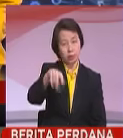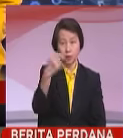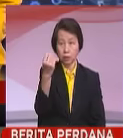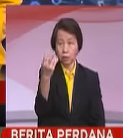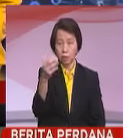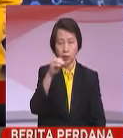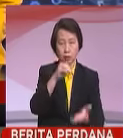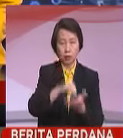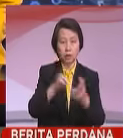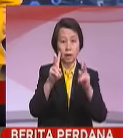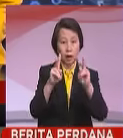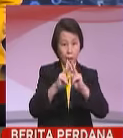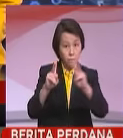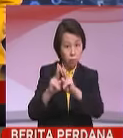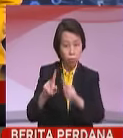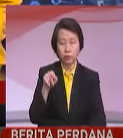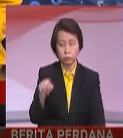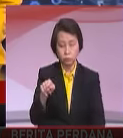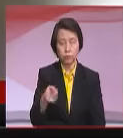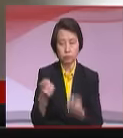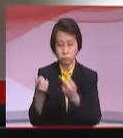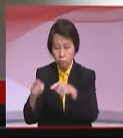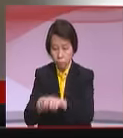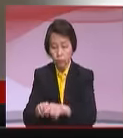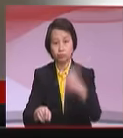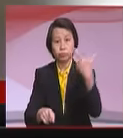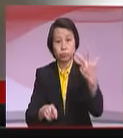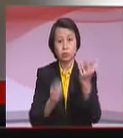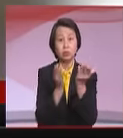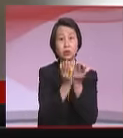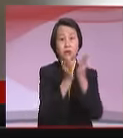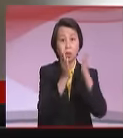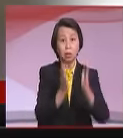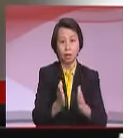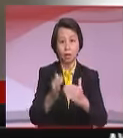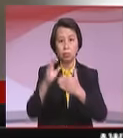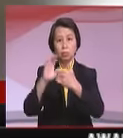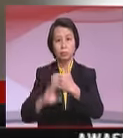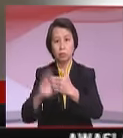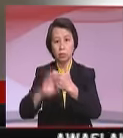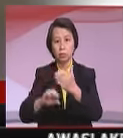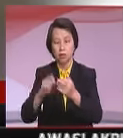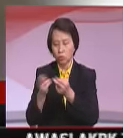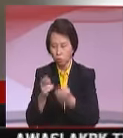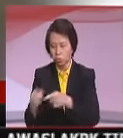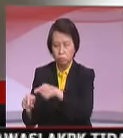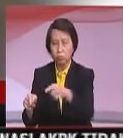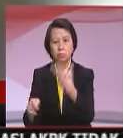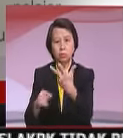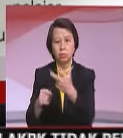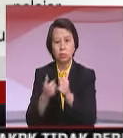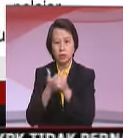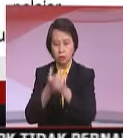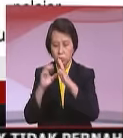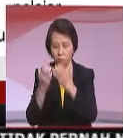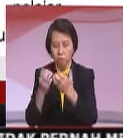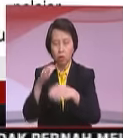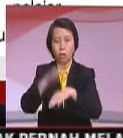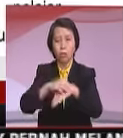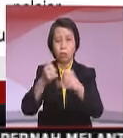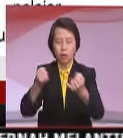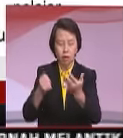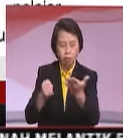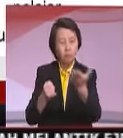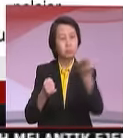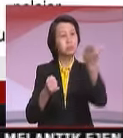di kampung itu. Dalam kejadian tersebut, tiga pelajar itu dilaporkan cedera dalam usaha mereka mengikuti kelas dalam talian